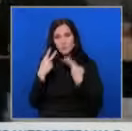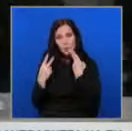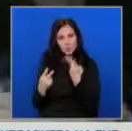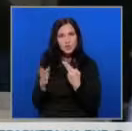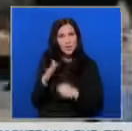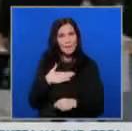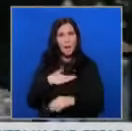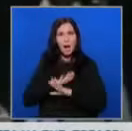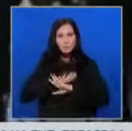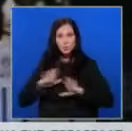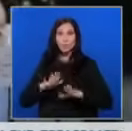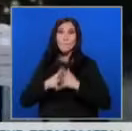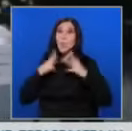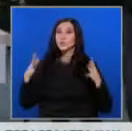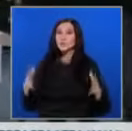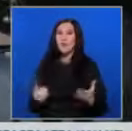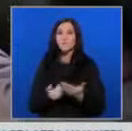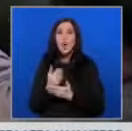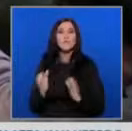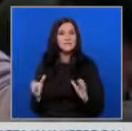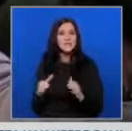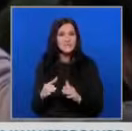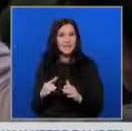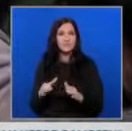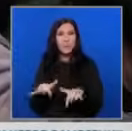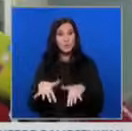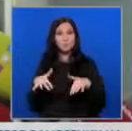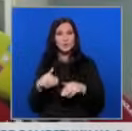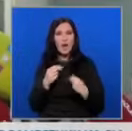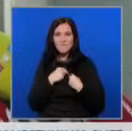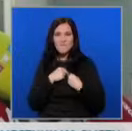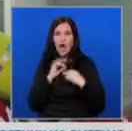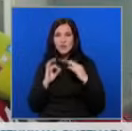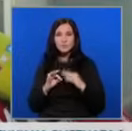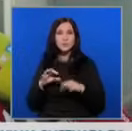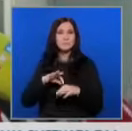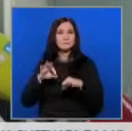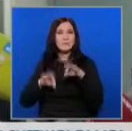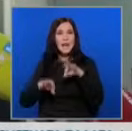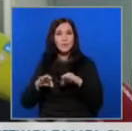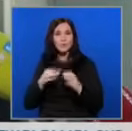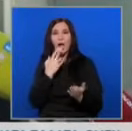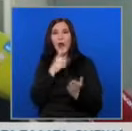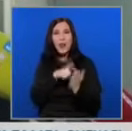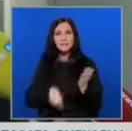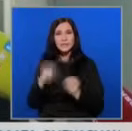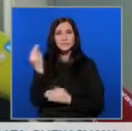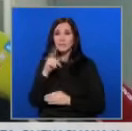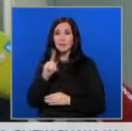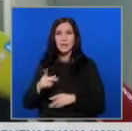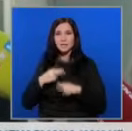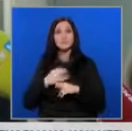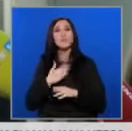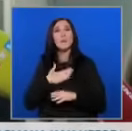ще има абсолютно мнозинство в новия състав на скупщината. Вярвам, че избирателната листа на Сърбия не трябва да спира, ще има почти